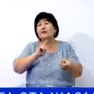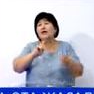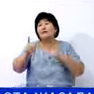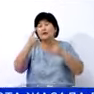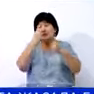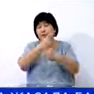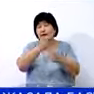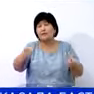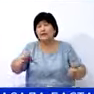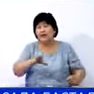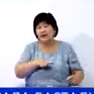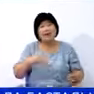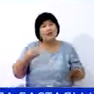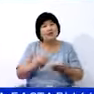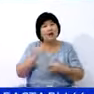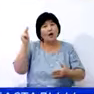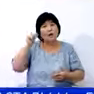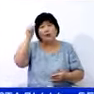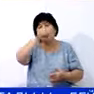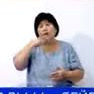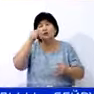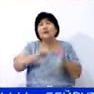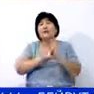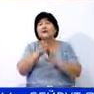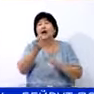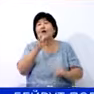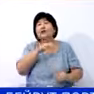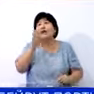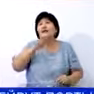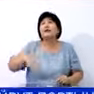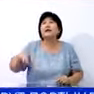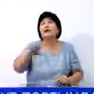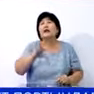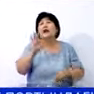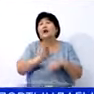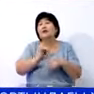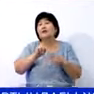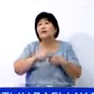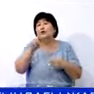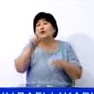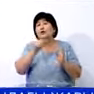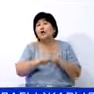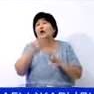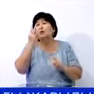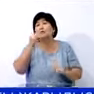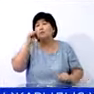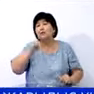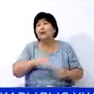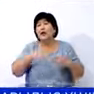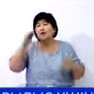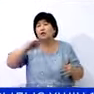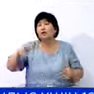конференциясында мәлімдеді. Жаңа оқу жылының басталуына аз ғана уақыт қалды. Еліміздегі EPID ахуалға орай 163 мыңнан астам